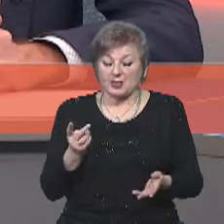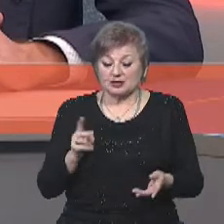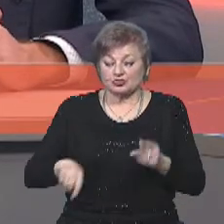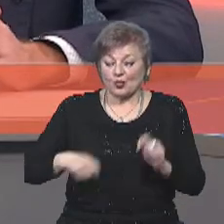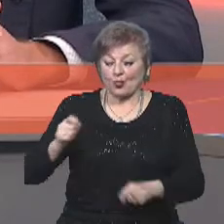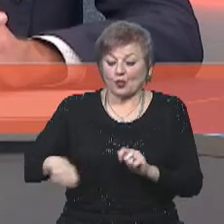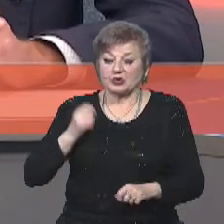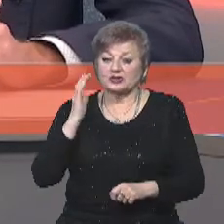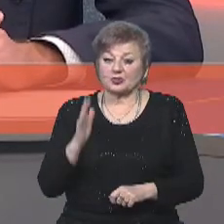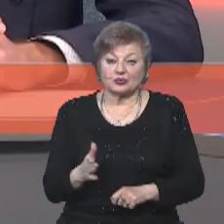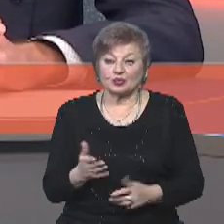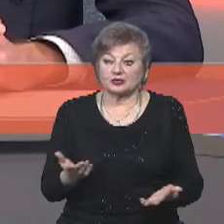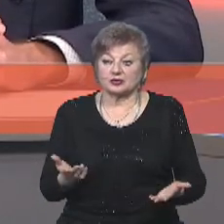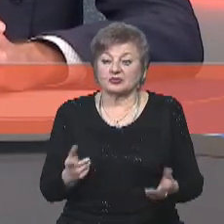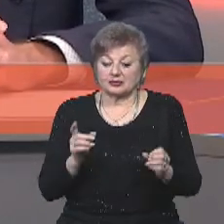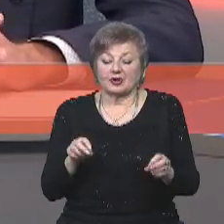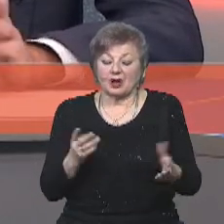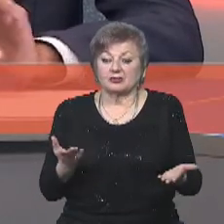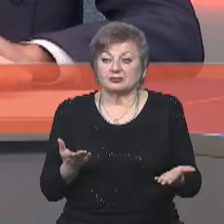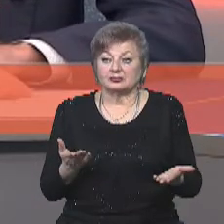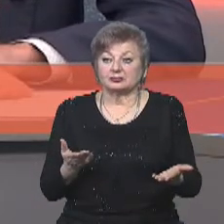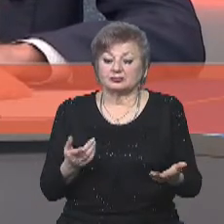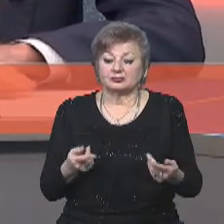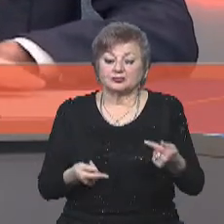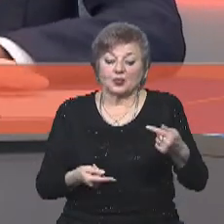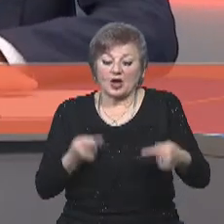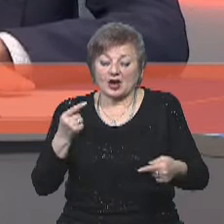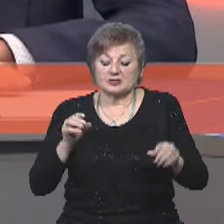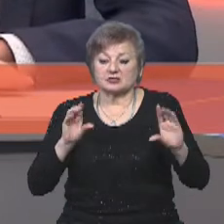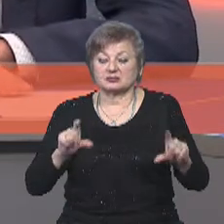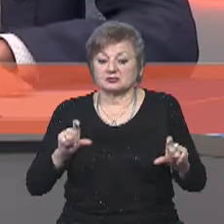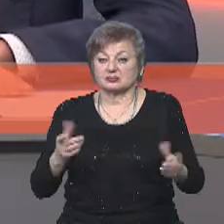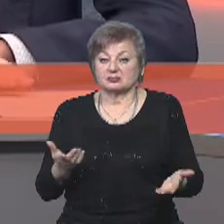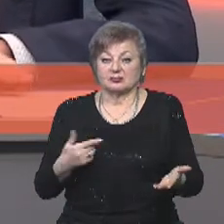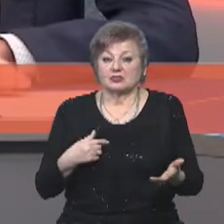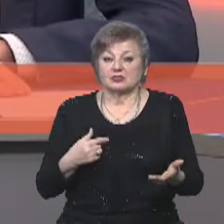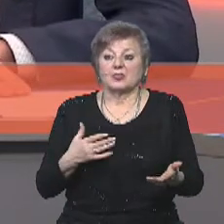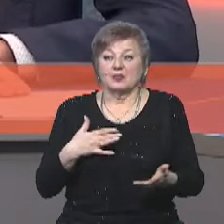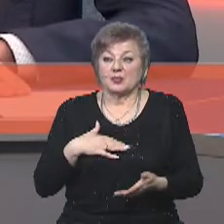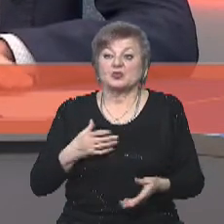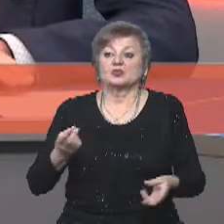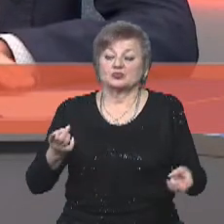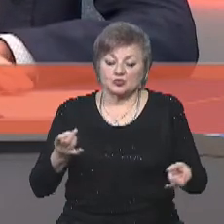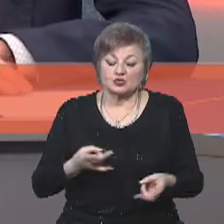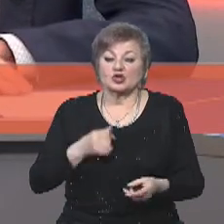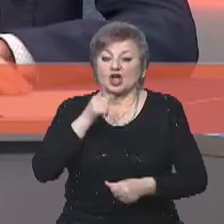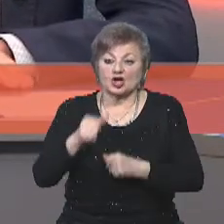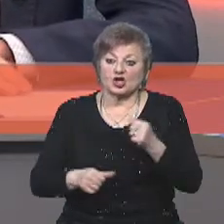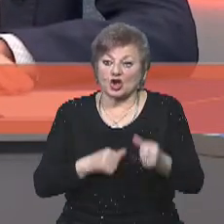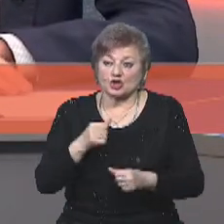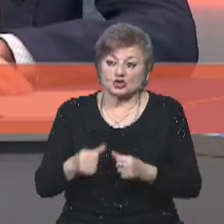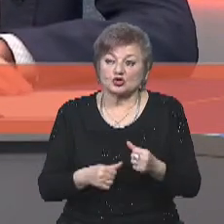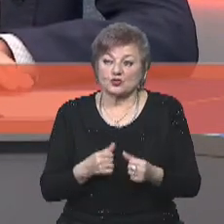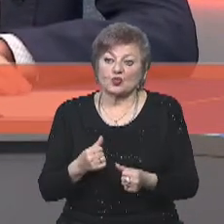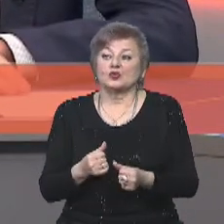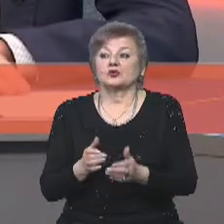убытки, он не сможет людям начислить это разницу увеличения. Поэтому нам приходится ежегодно дотировать